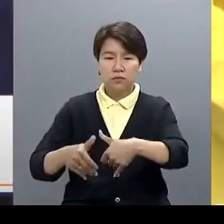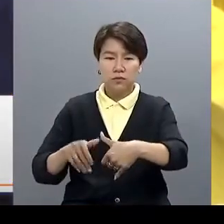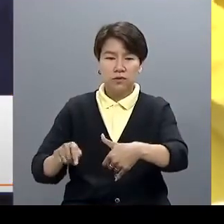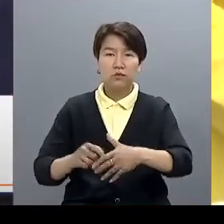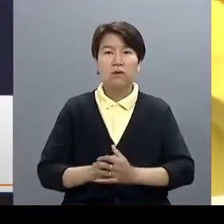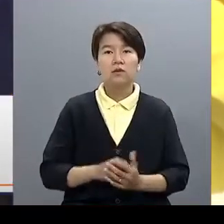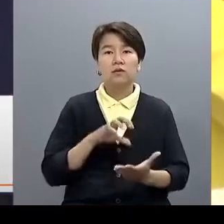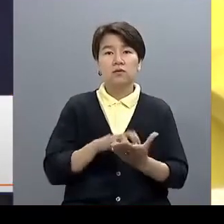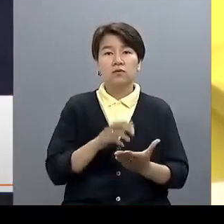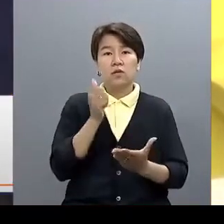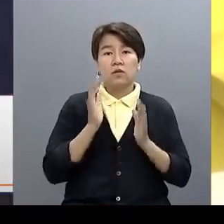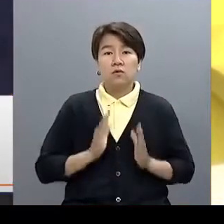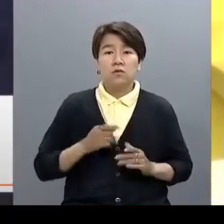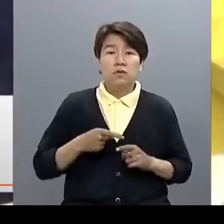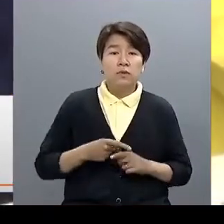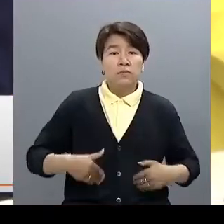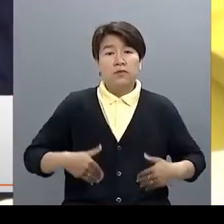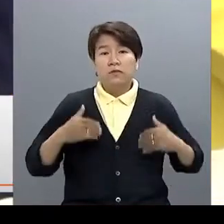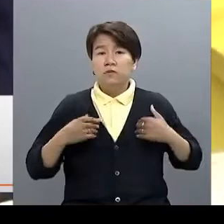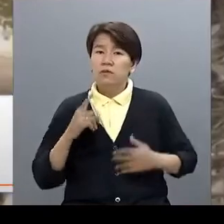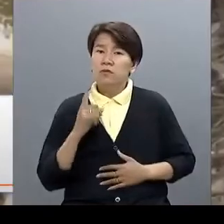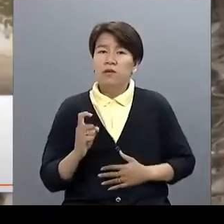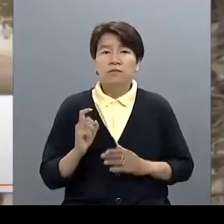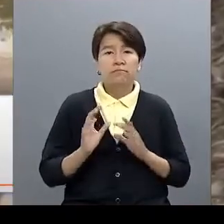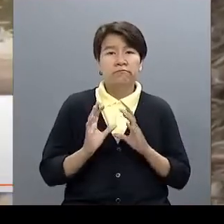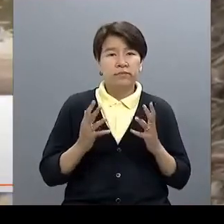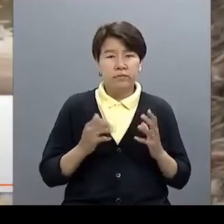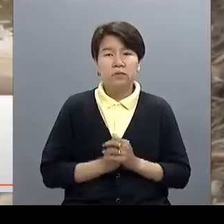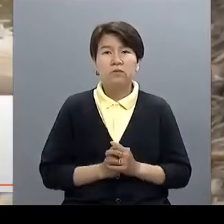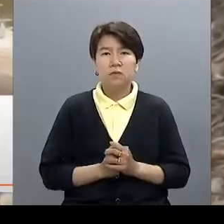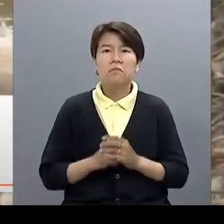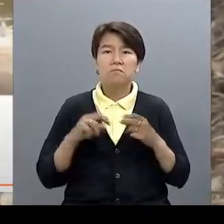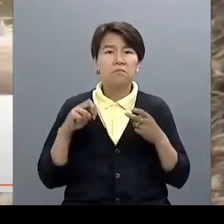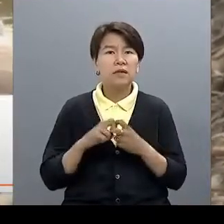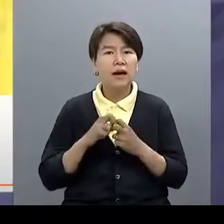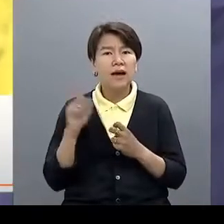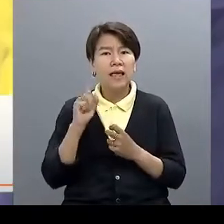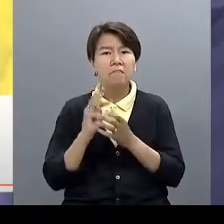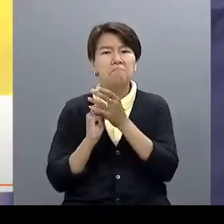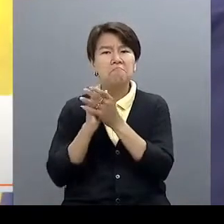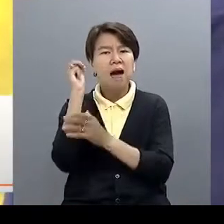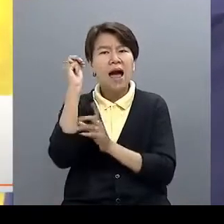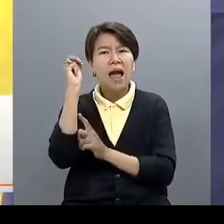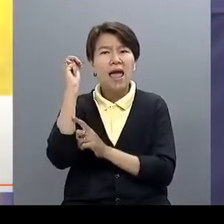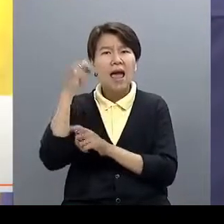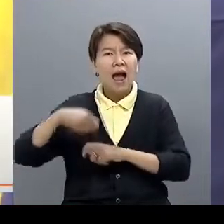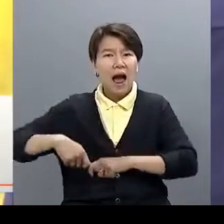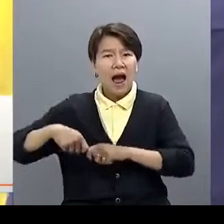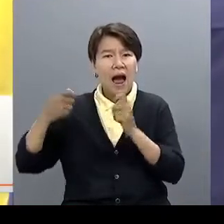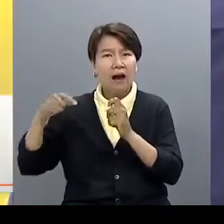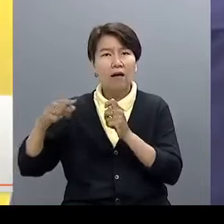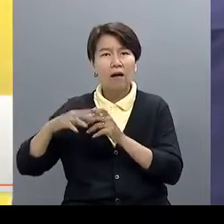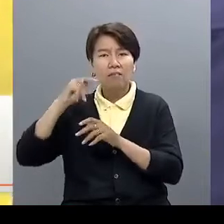ใครบาดเจ็บหรือเสียชีวิตส่วนปัญหาเศษไม้ไหลมากองรวมกันที่สะพานเนี่ยค่ะเป็นสะพานคสล.เนี่ยนะคะ